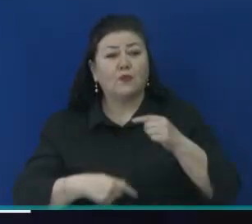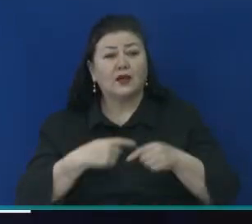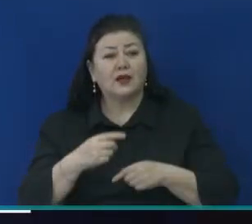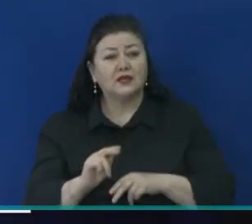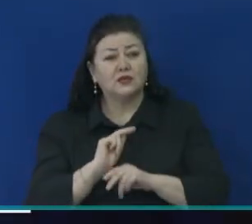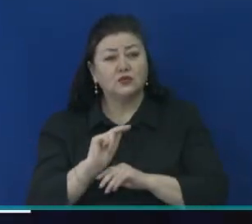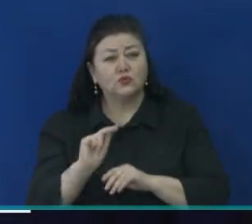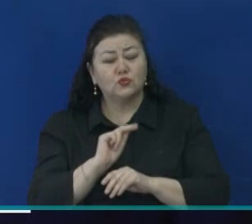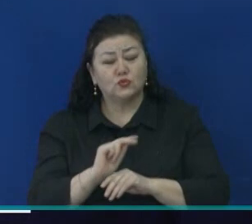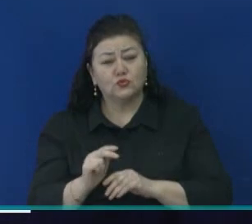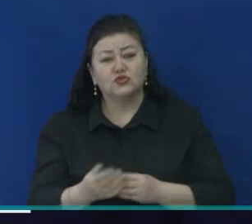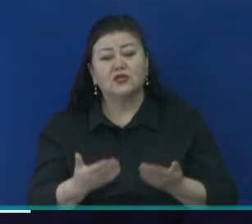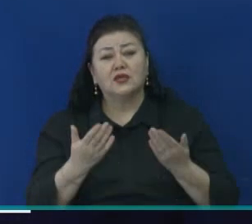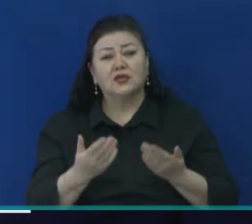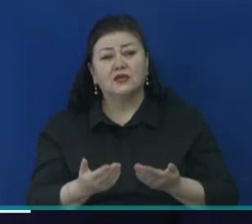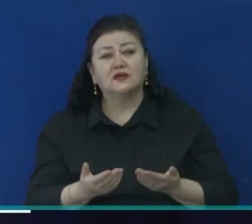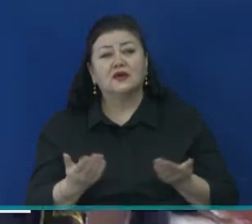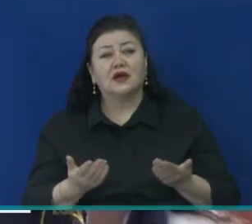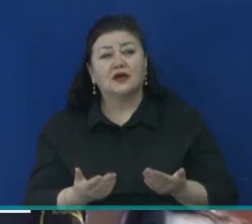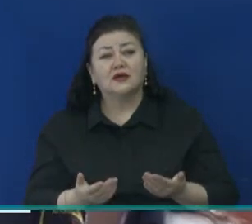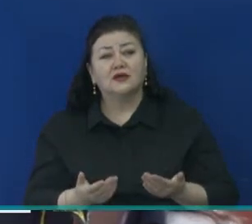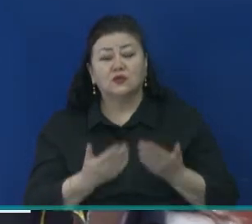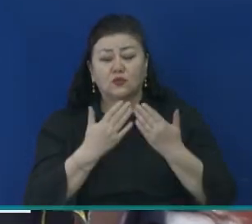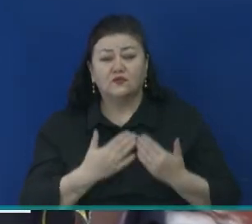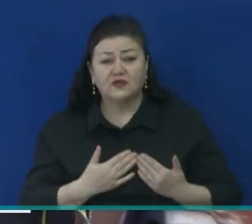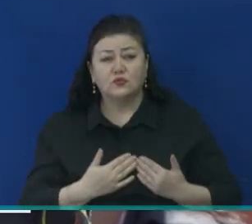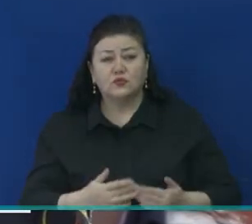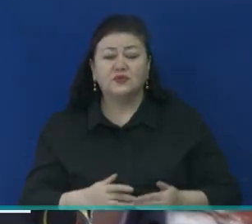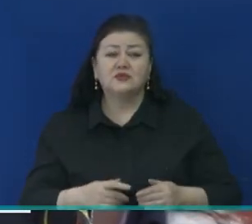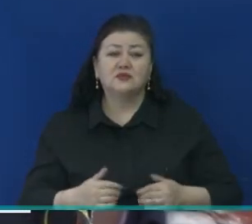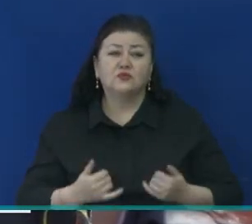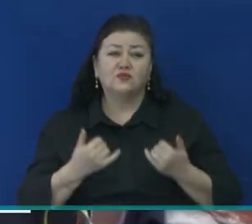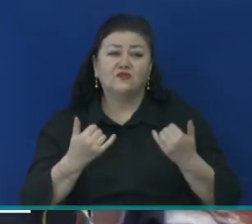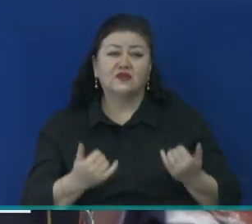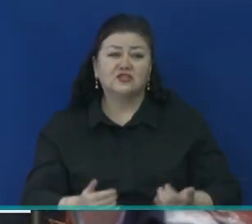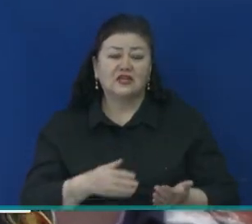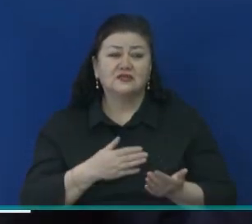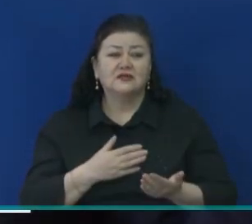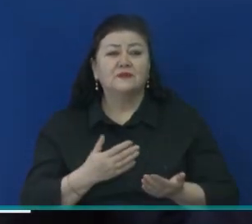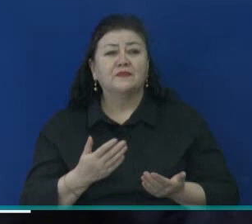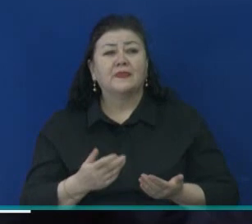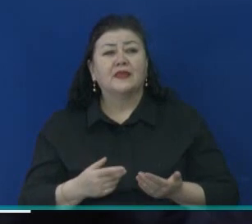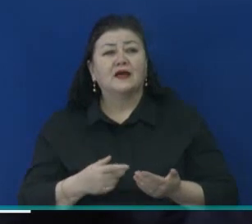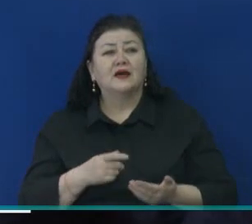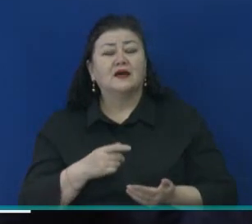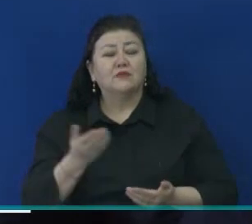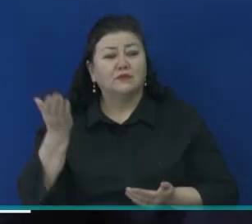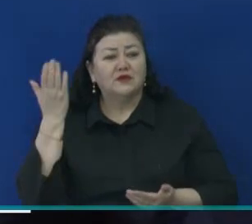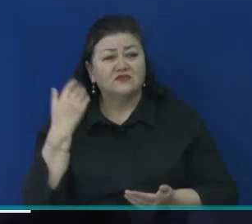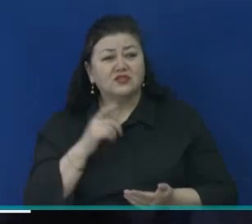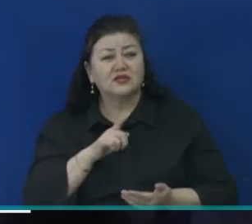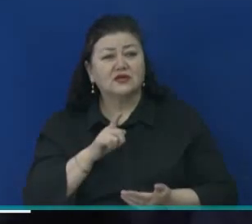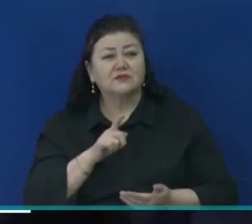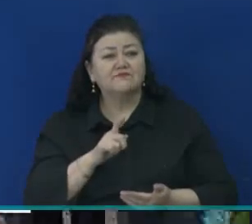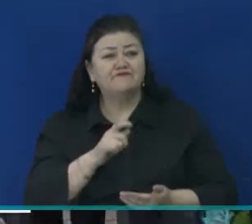жалғастыруда. Гүл қою рәсімінен кейін жиналғандардың барлығы бір минут үнсіздікпен сарбаздарды еске алды. Іс-шараға қаза тапқан жауынгерлердің